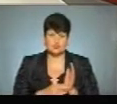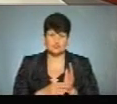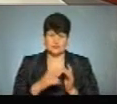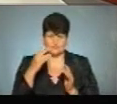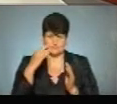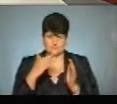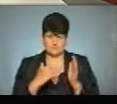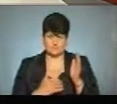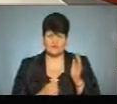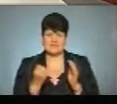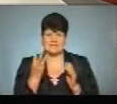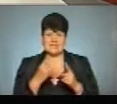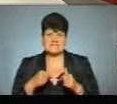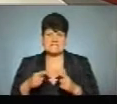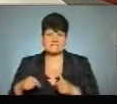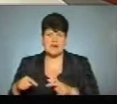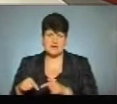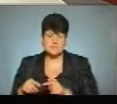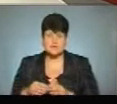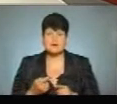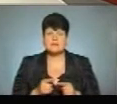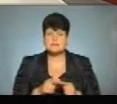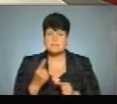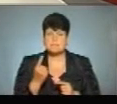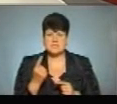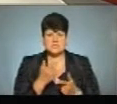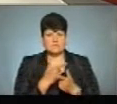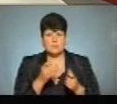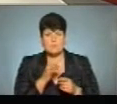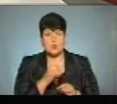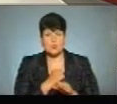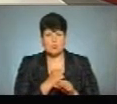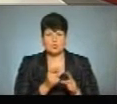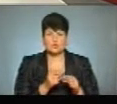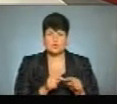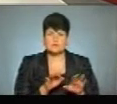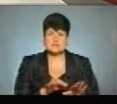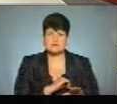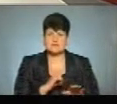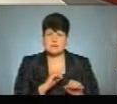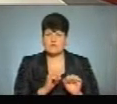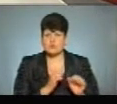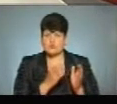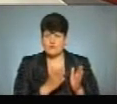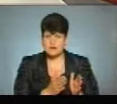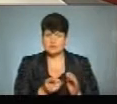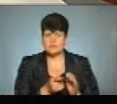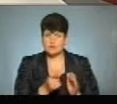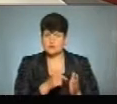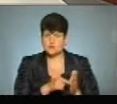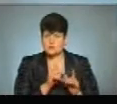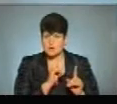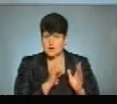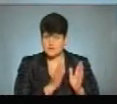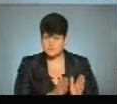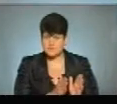в 13 найбільших сферах. В першу чергу враховується це інформація про роботу органу місцевого самоврядування, тобто про роботу Тернопільської міської